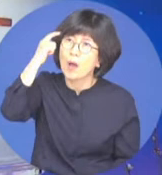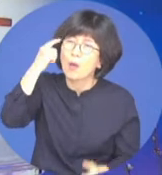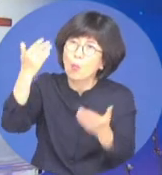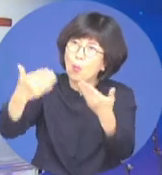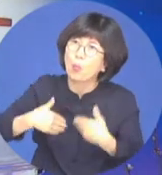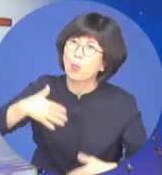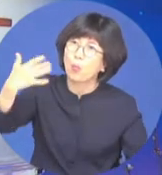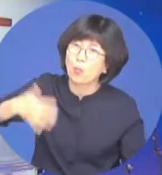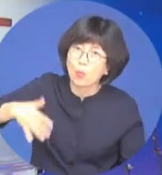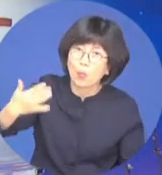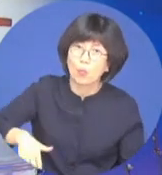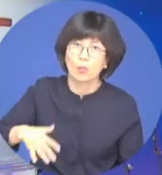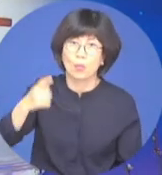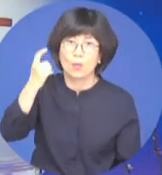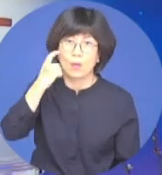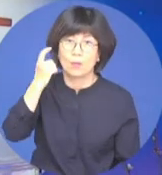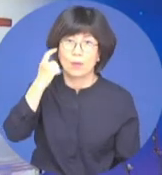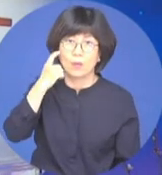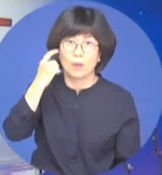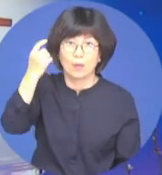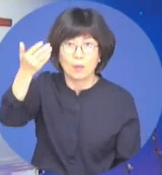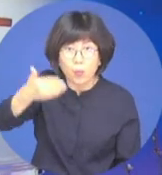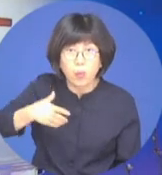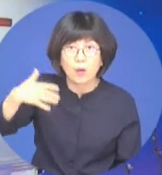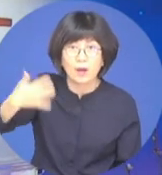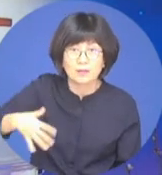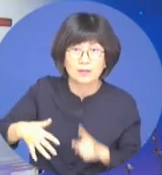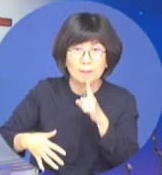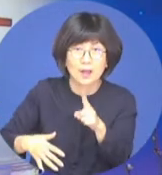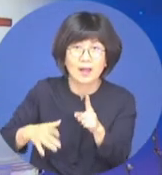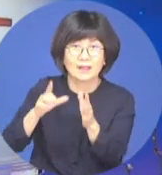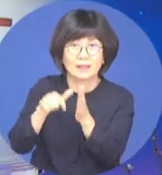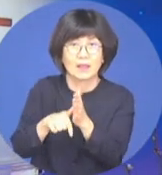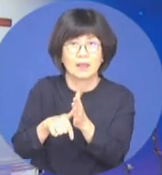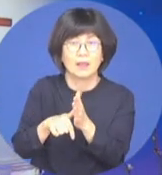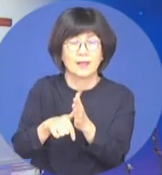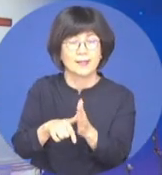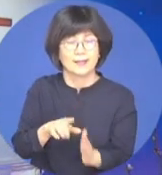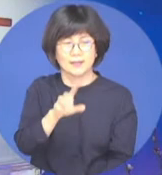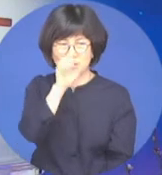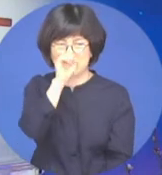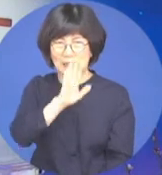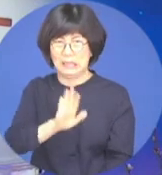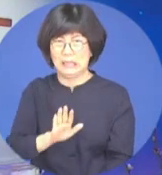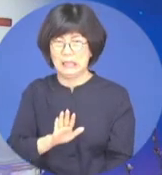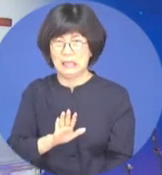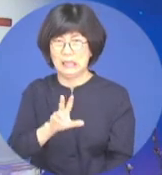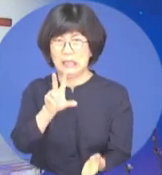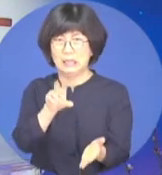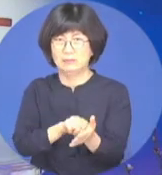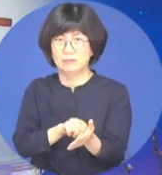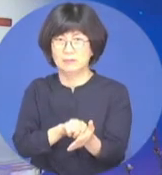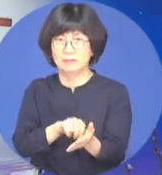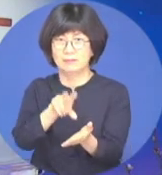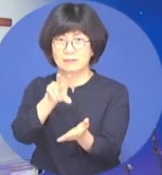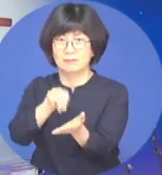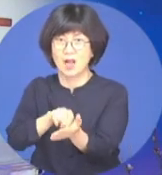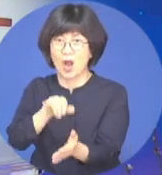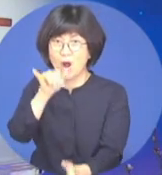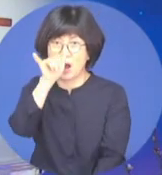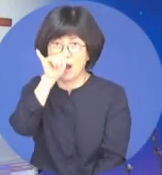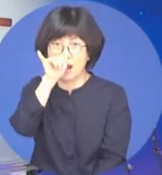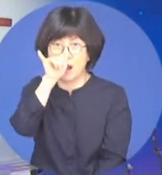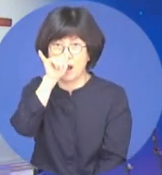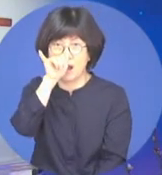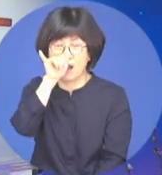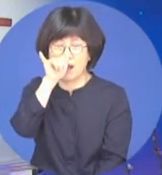방법을 동원하는 순간부터 그 얻는 것조차도 가장 나쁜 것으로, 가장 문제가 되는 것, 가장 문제가 되는 길로